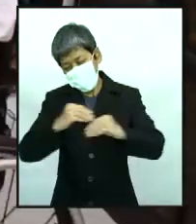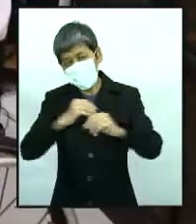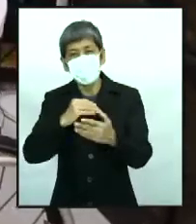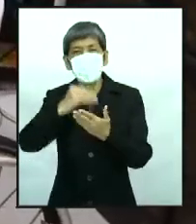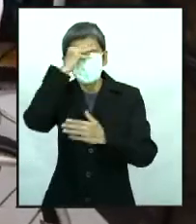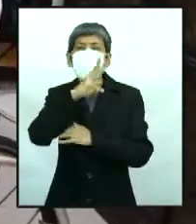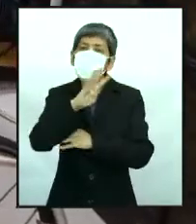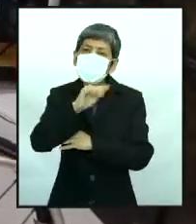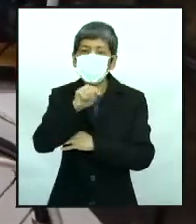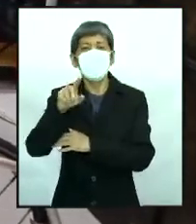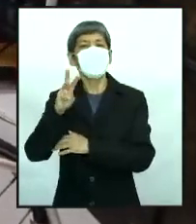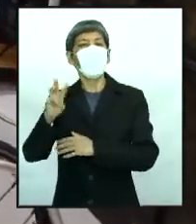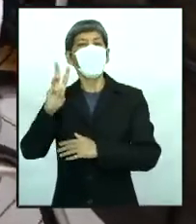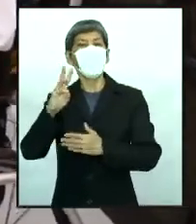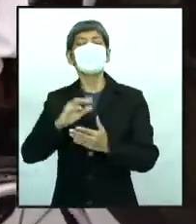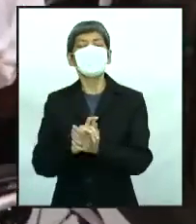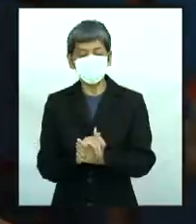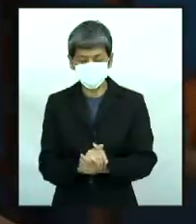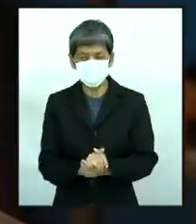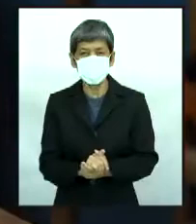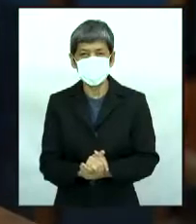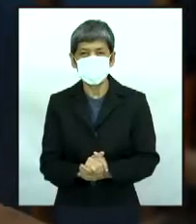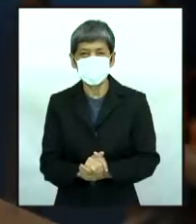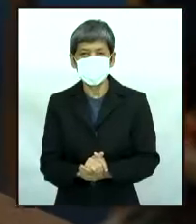ตั้งแต่ชั้นม.4 ถึงชั้นม.6 เลยค่ะ